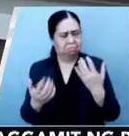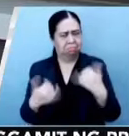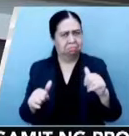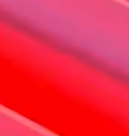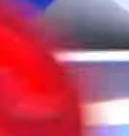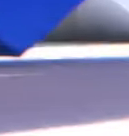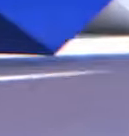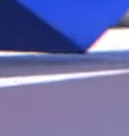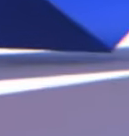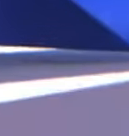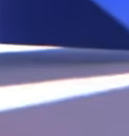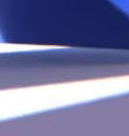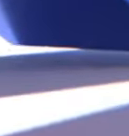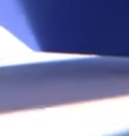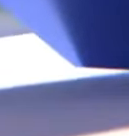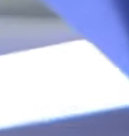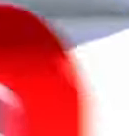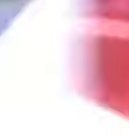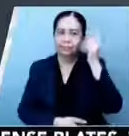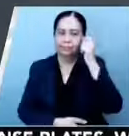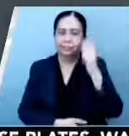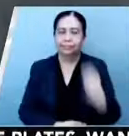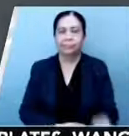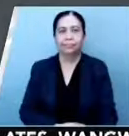Dano Tingkungko.